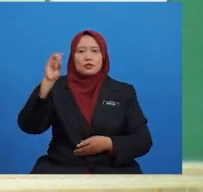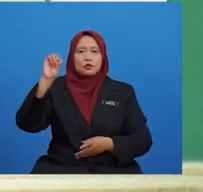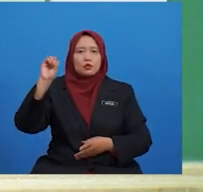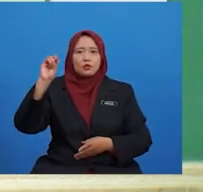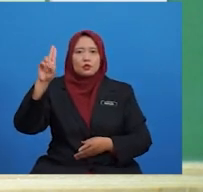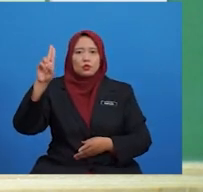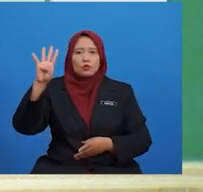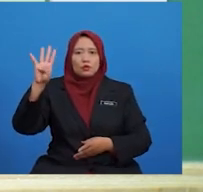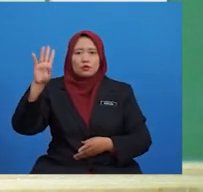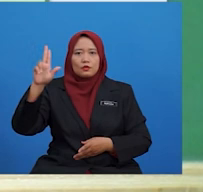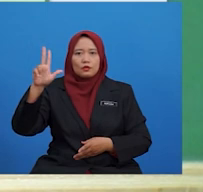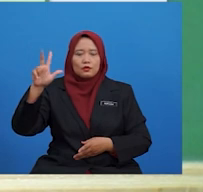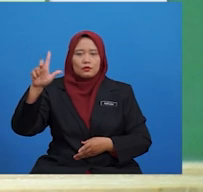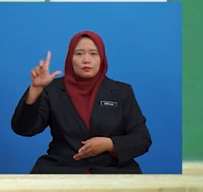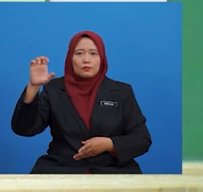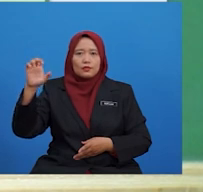2.00.